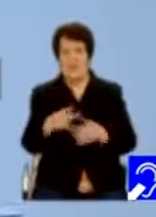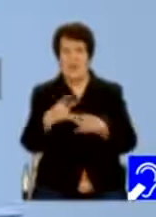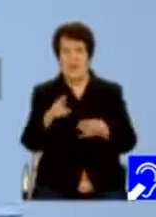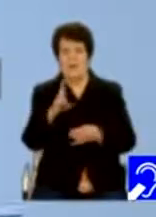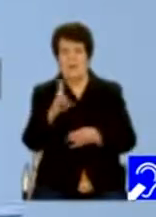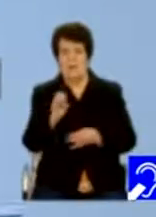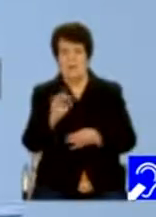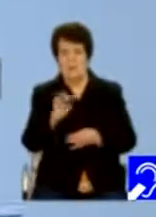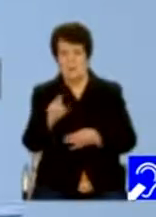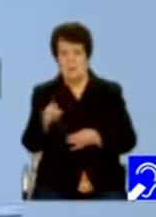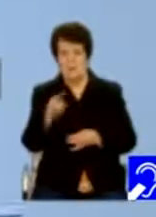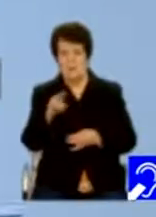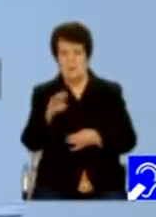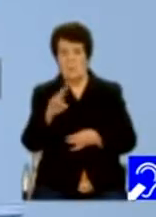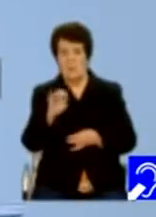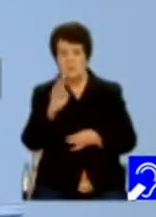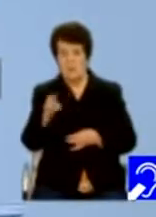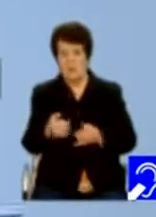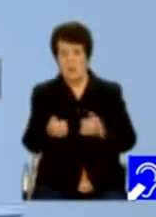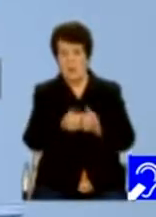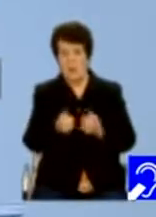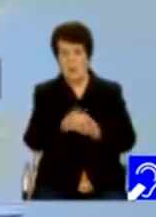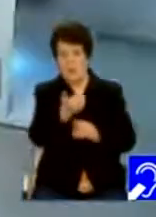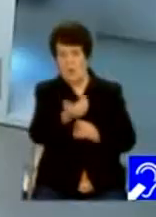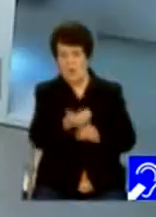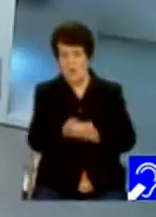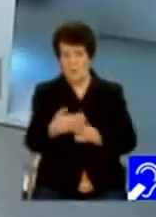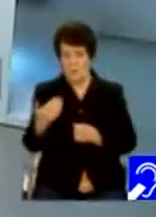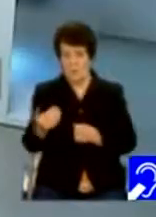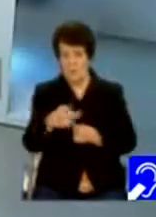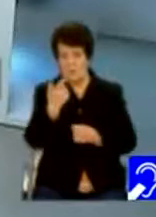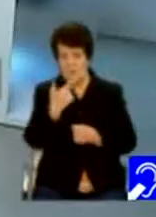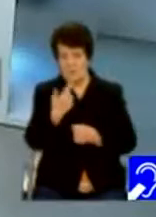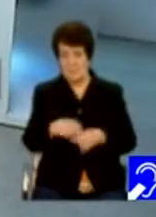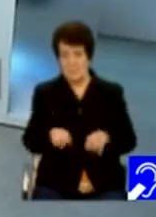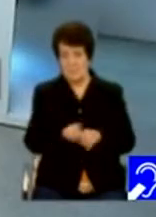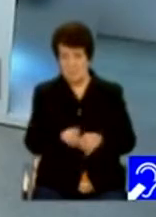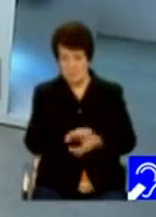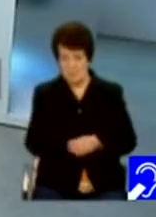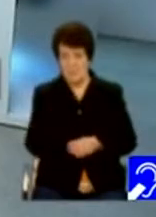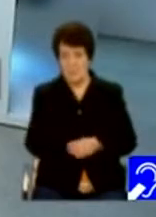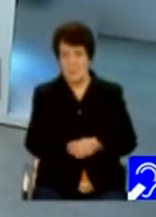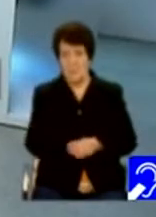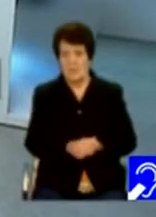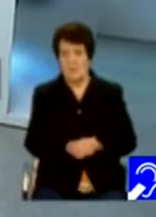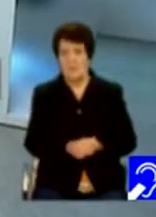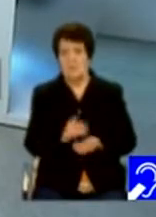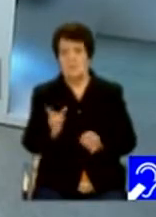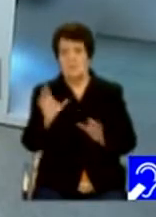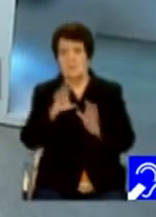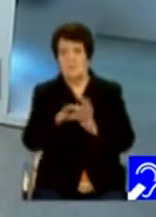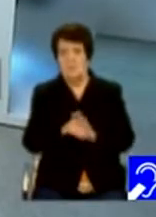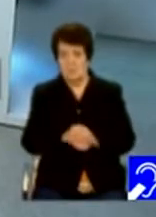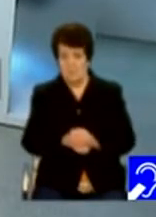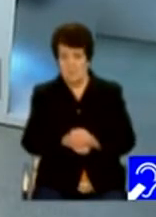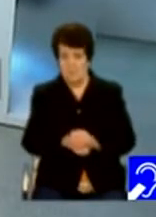Călăilu Plahotniuc, păi să știți că colegul de dreapta, dacă tot uit cum îl cheamă, o să-i spun așa, colegul de dreapta, se încadrează perfect